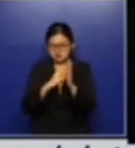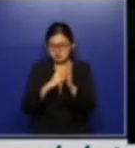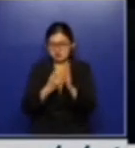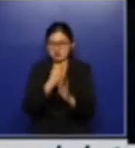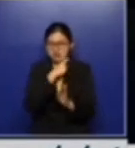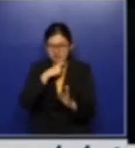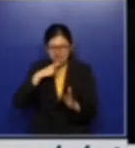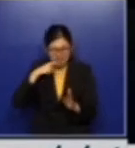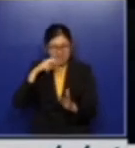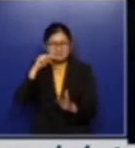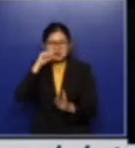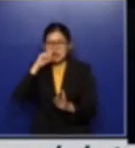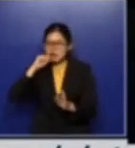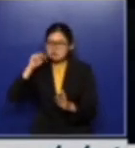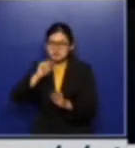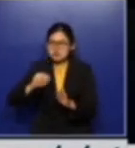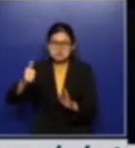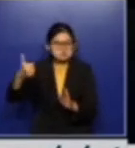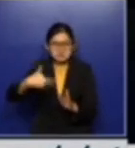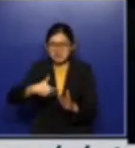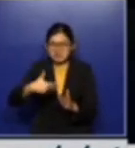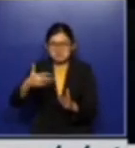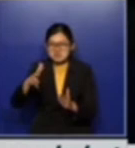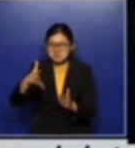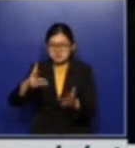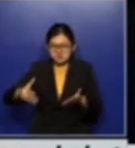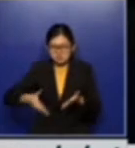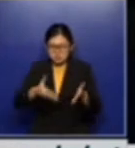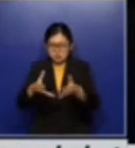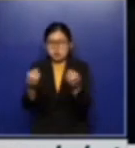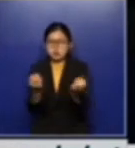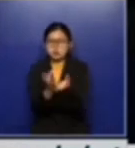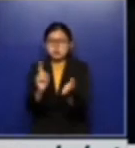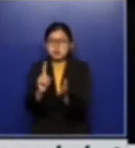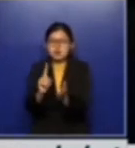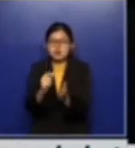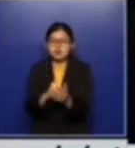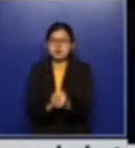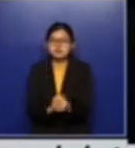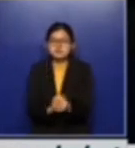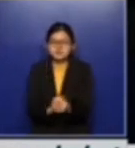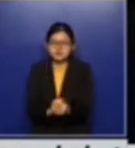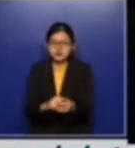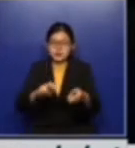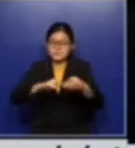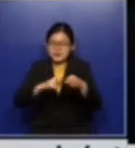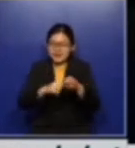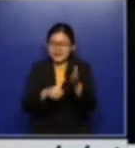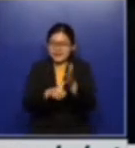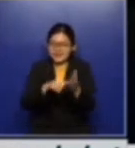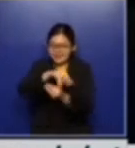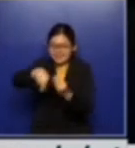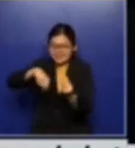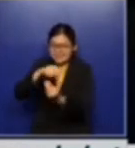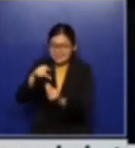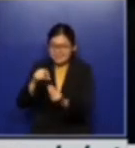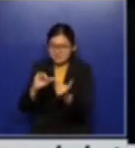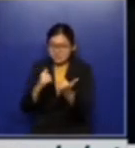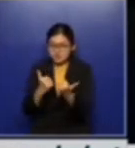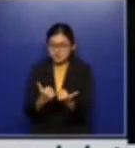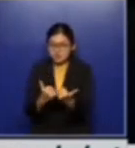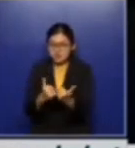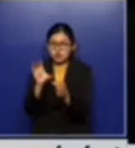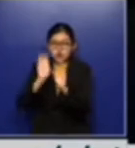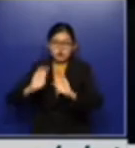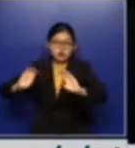ไม่มีน้ำปลูกข้าวให้ชาวนากระทบถึงผลประโยชน์ของชาติไม่ว่าจะเป็นการแก้ปัญหาเศรษฐกิจที่ย่ำแย่ณขณะนี้ของรัฐบ